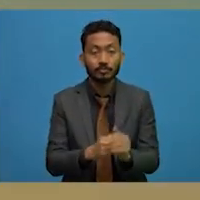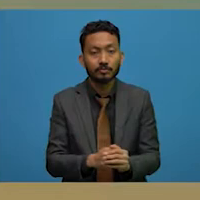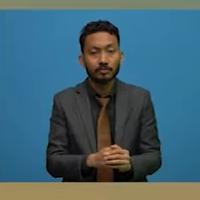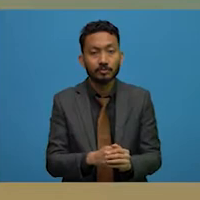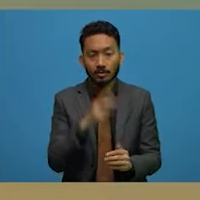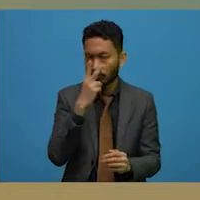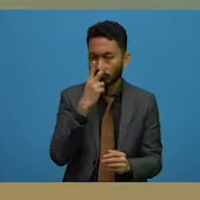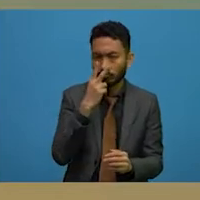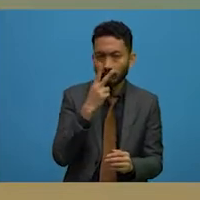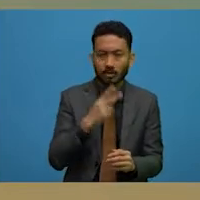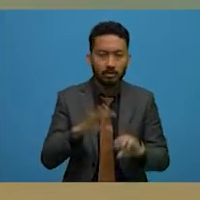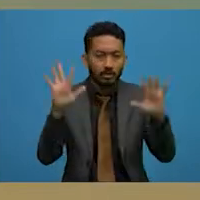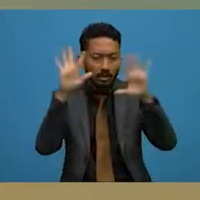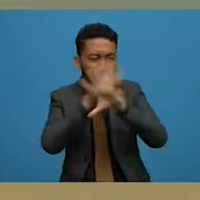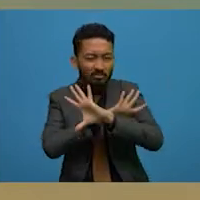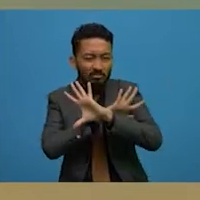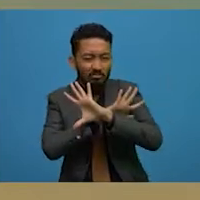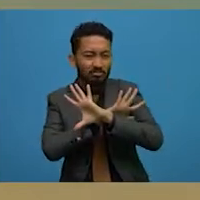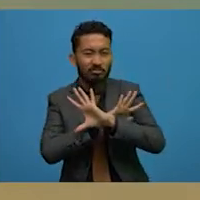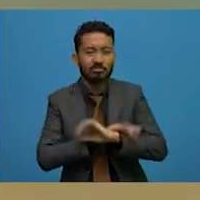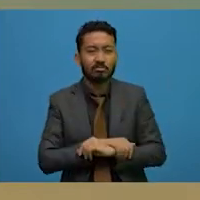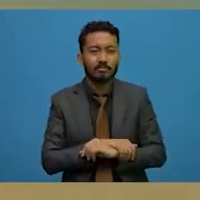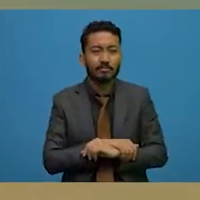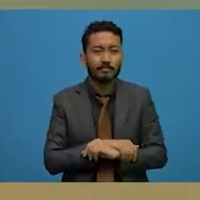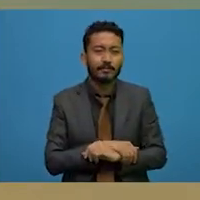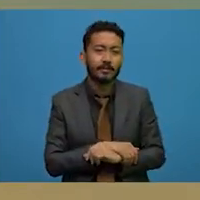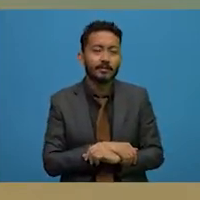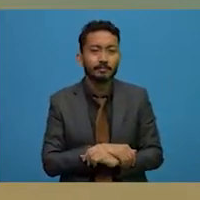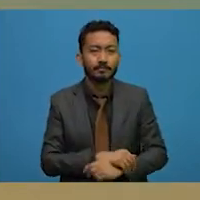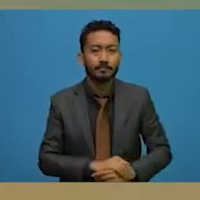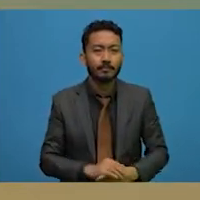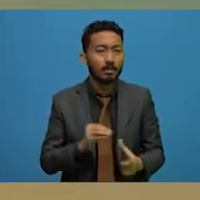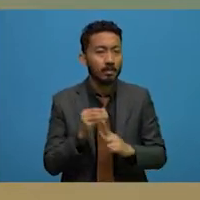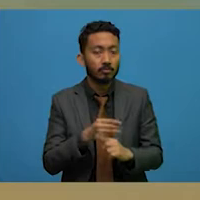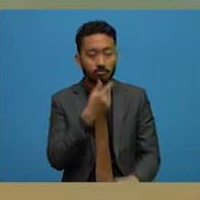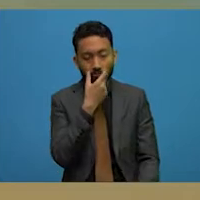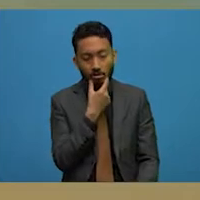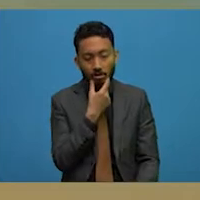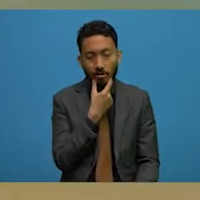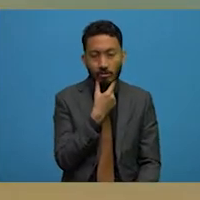multimedia memperlihatkan suasana gelap atau suram,